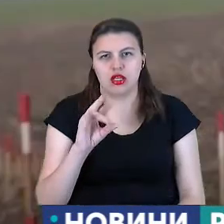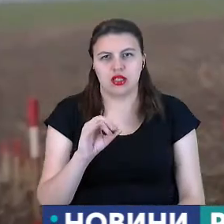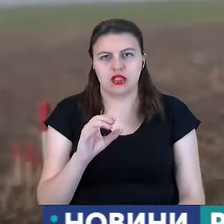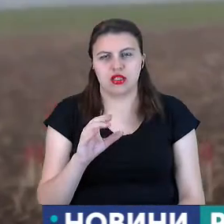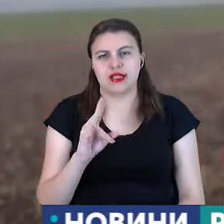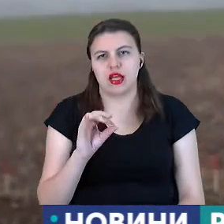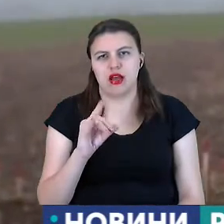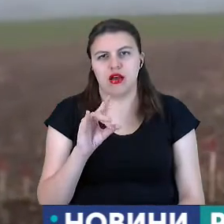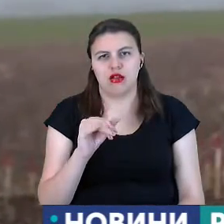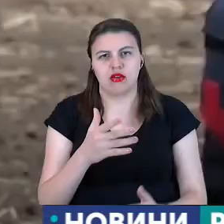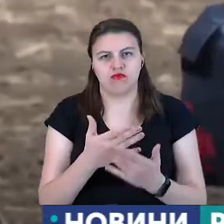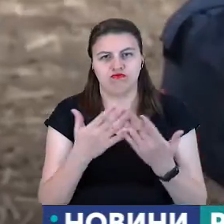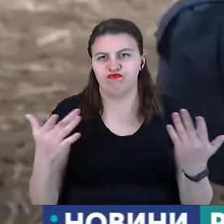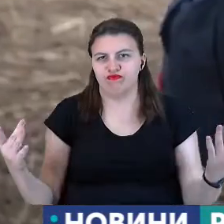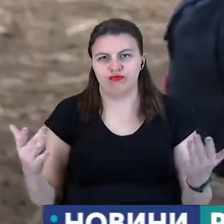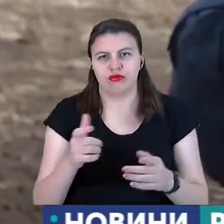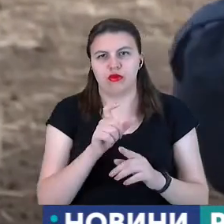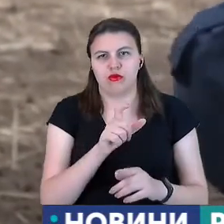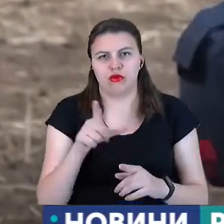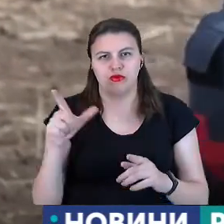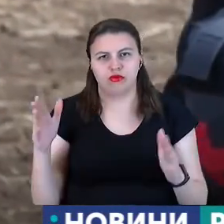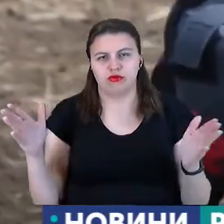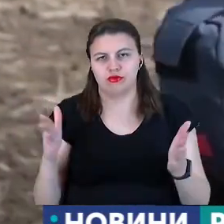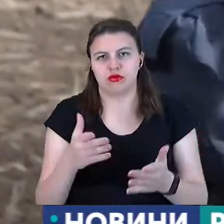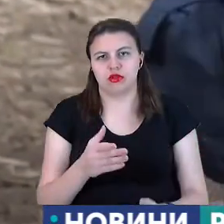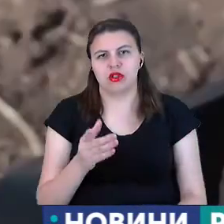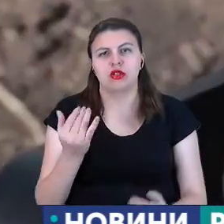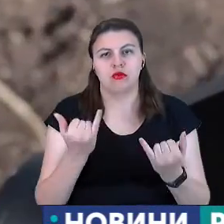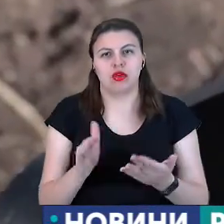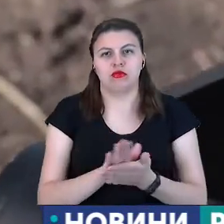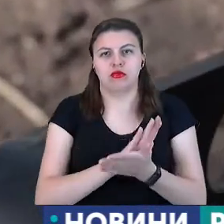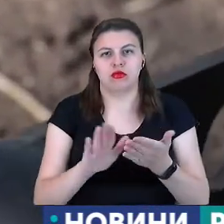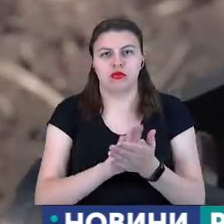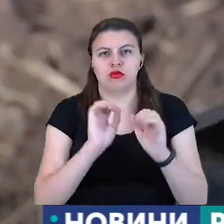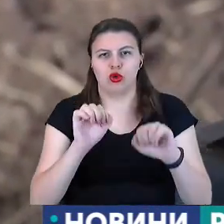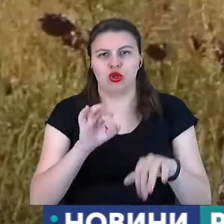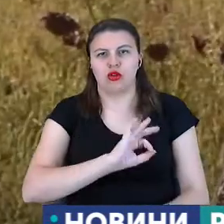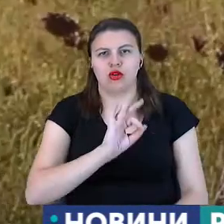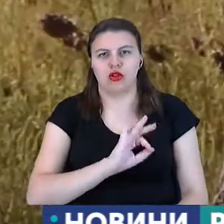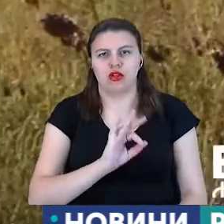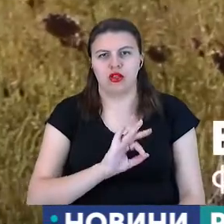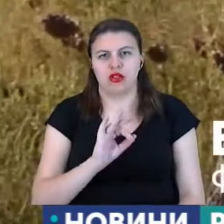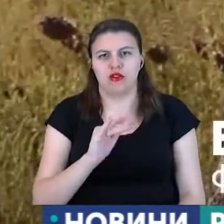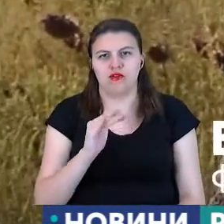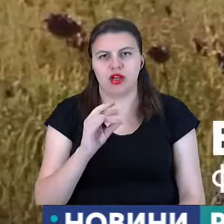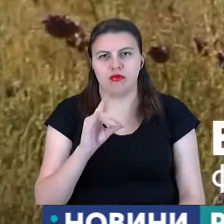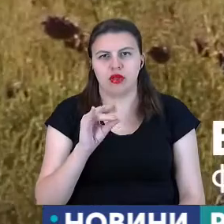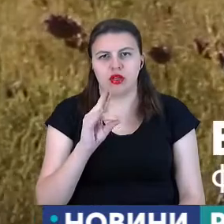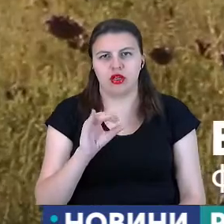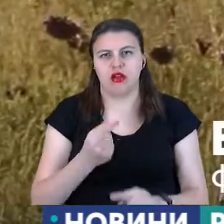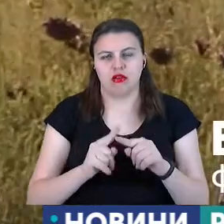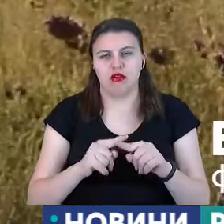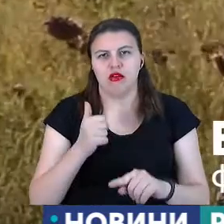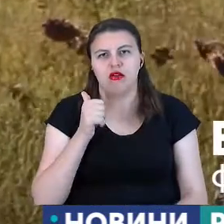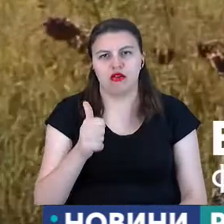великого. Тепер очищеною територією зможуть користуватися фермери. Та тут, звісно, да, хорошо, що люди приїхали, розмінували